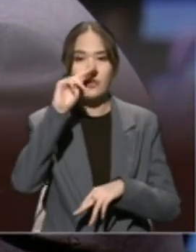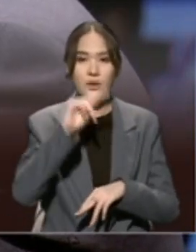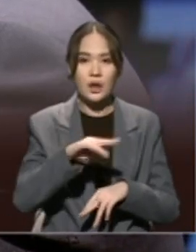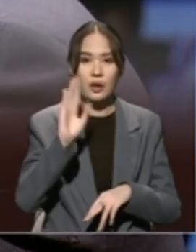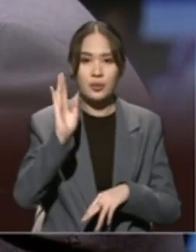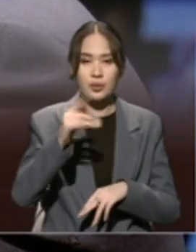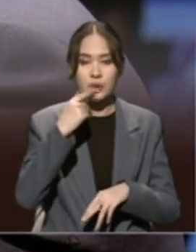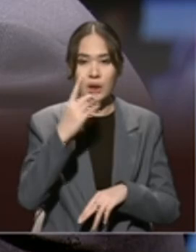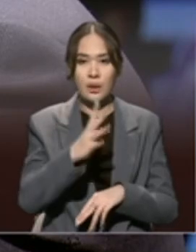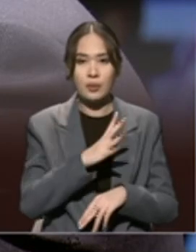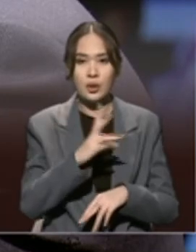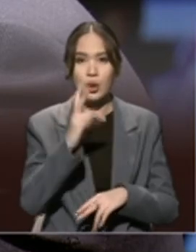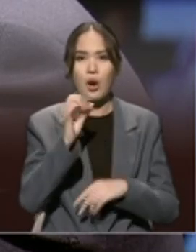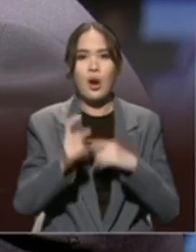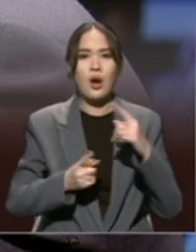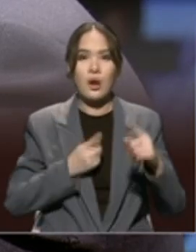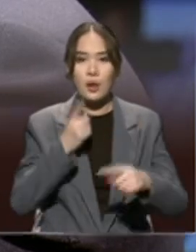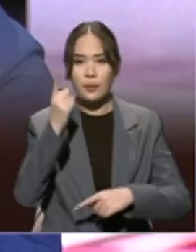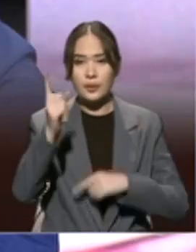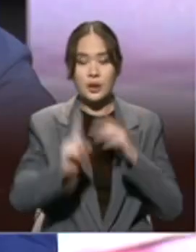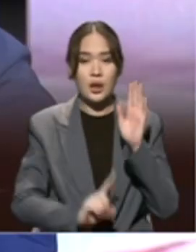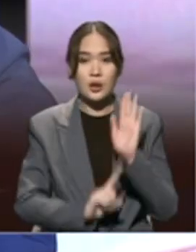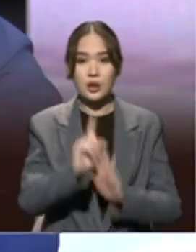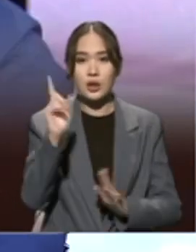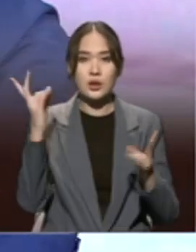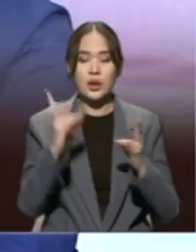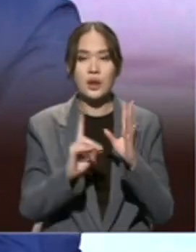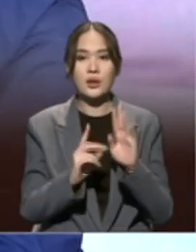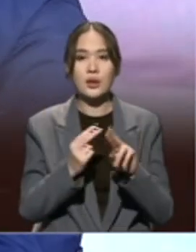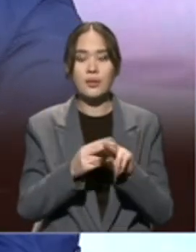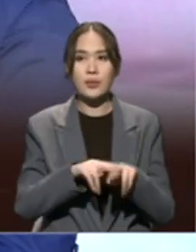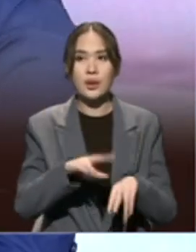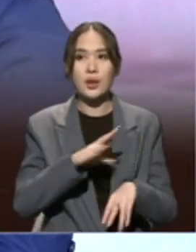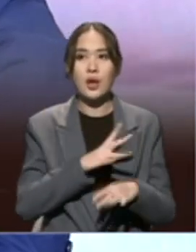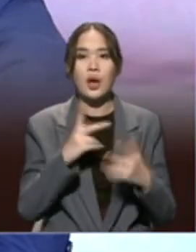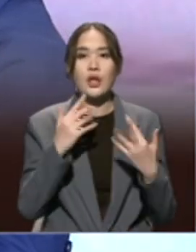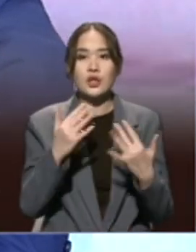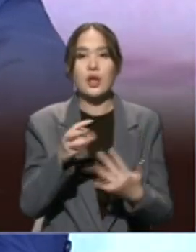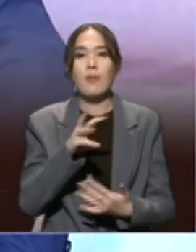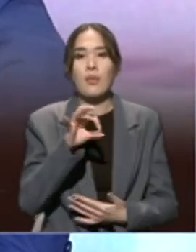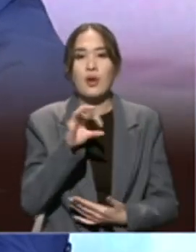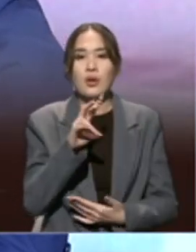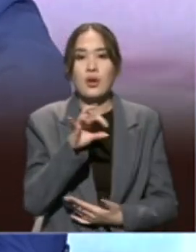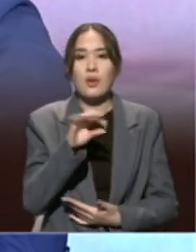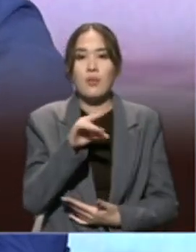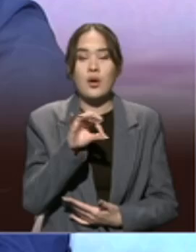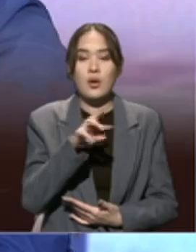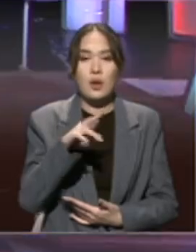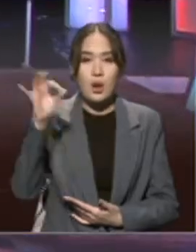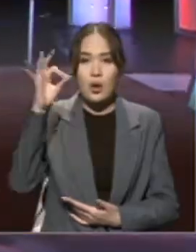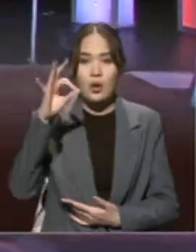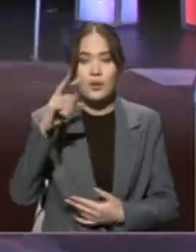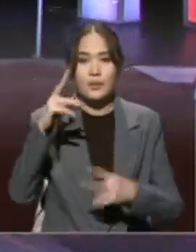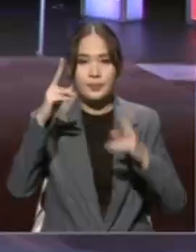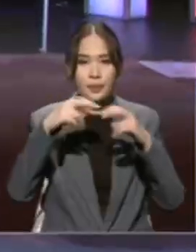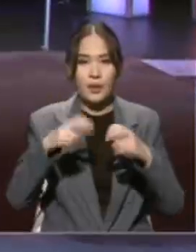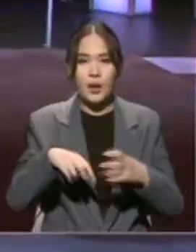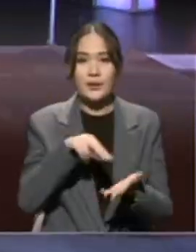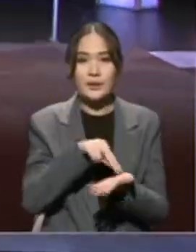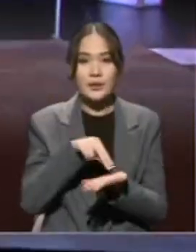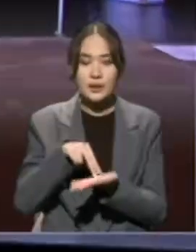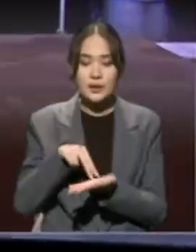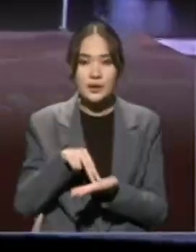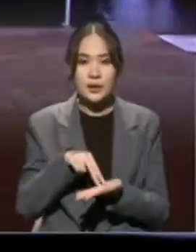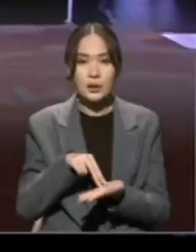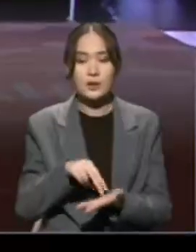компаниясы виноват. Анау шикізаттан бастау керек. Ең басы шикізат, антимонопольный комитет деген бар ғой жаңағы, регулируйте ценаларын. Бақылайтын.